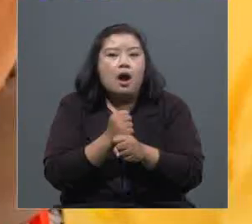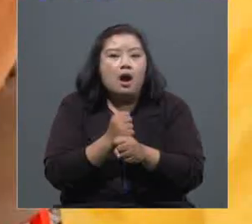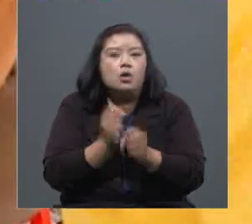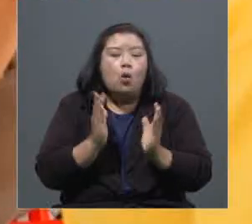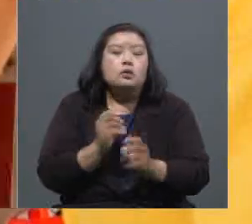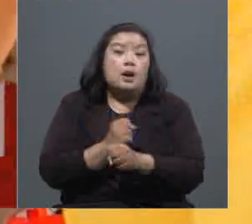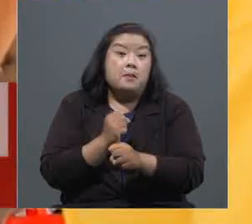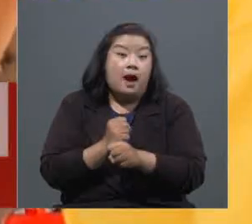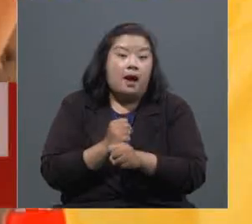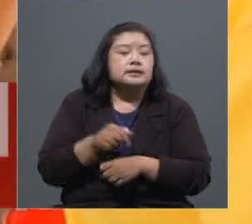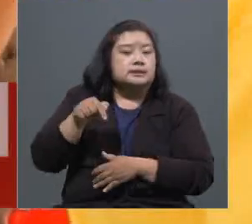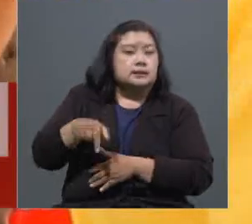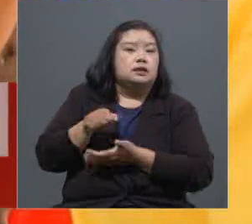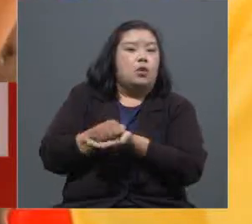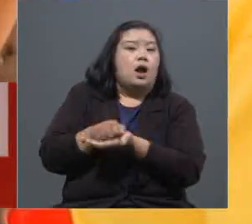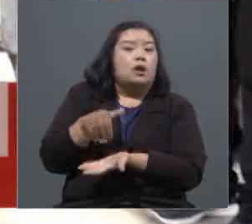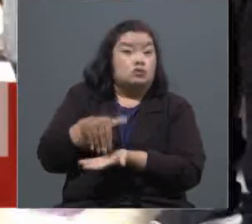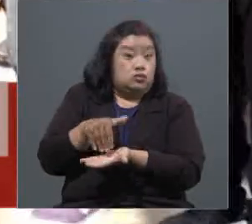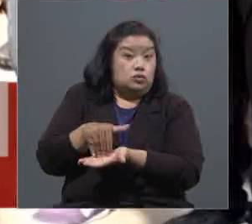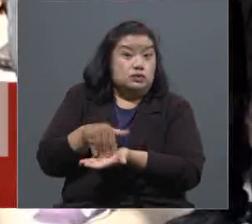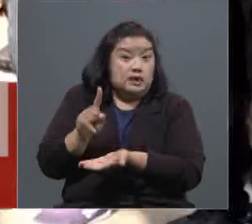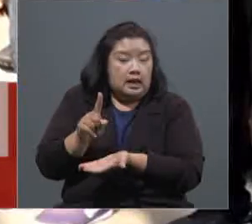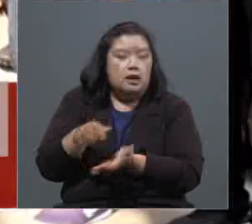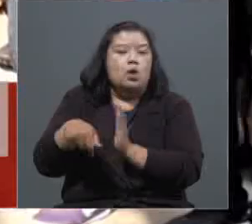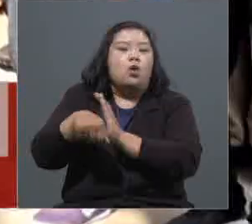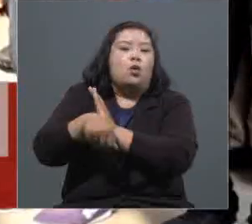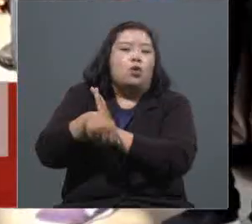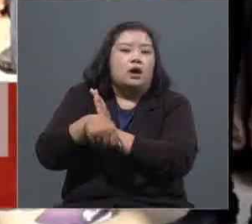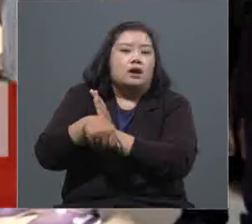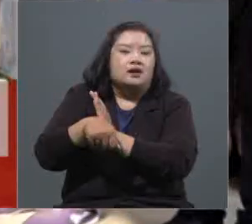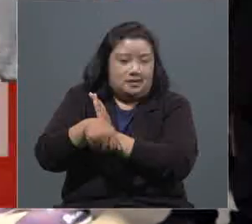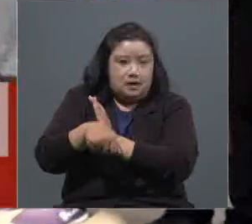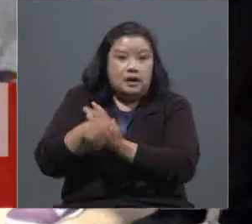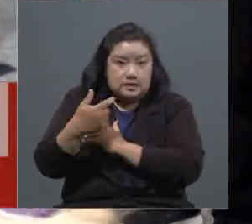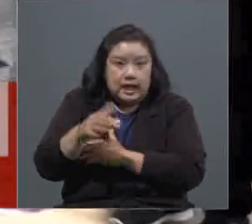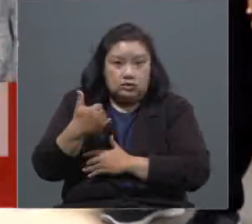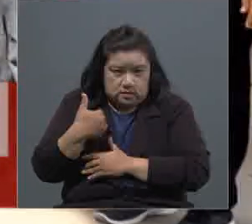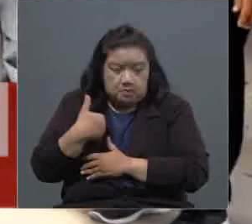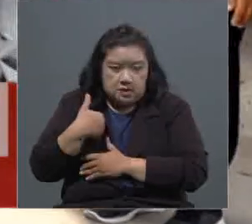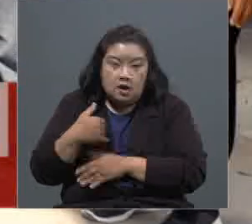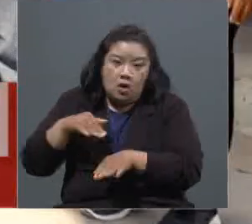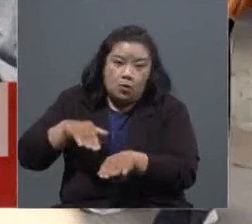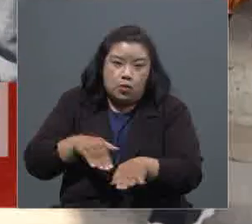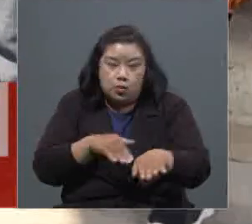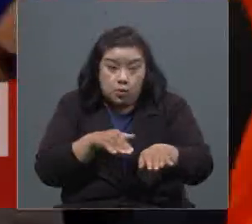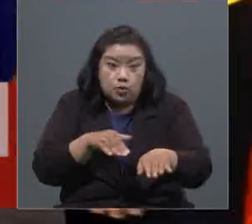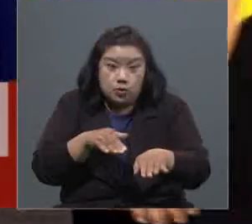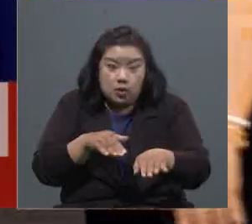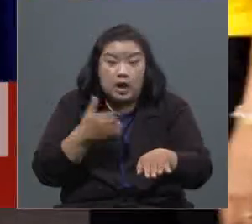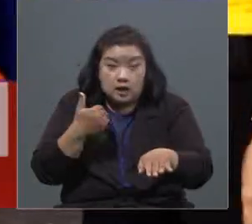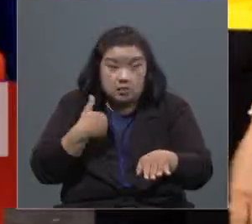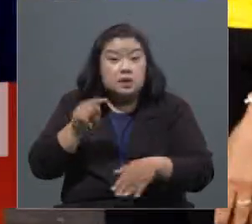หน้าที่บริเวณจุดบริการประชาชนถนนมิตรภาพใต้ทางหลวงพิเศษระหว่างเมืองสายบางปะอินทร์นครราชสีมาหรือ